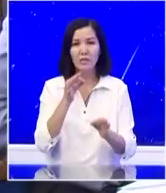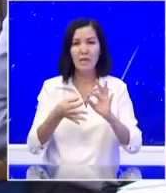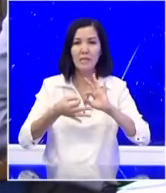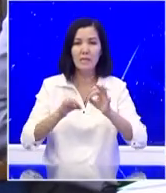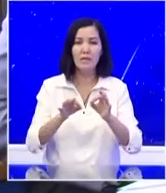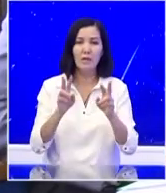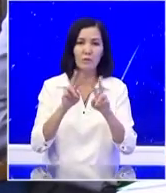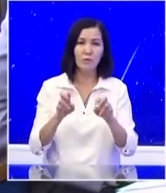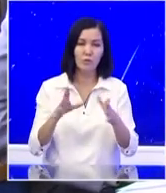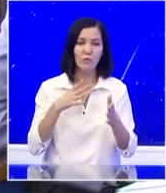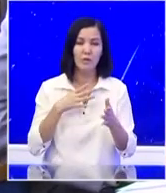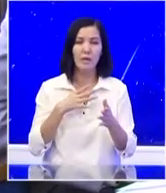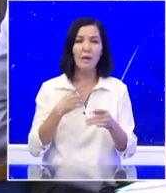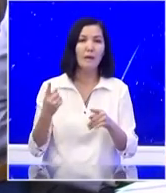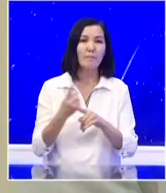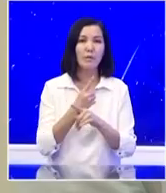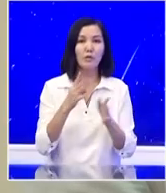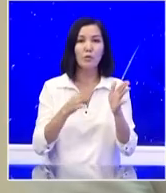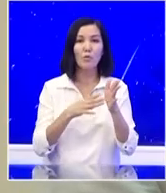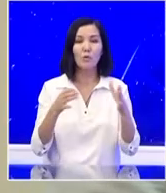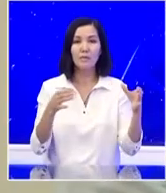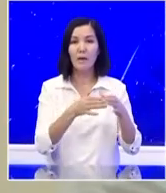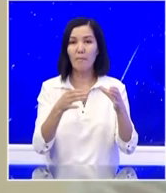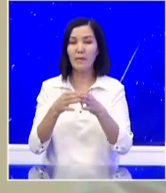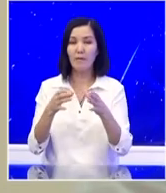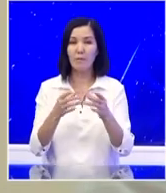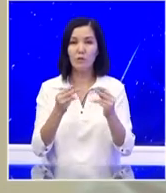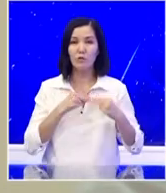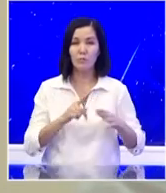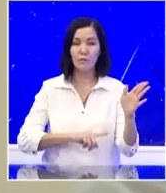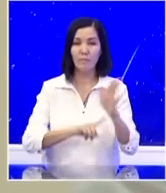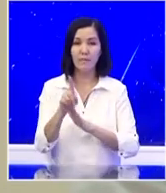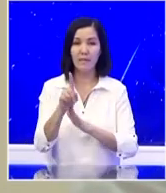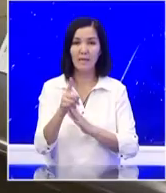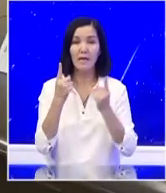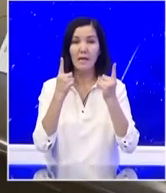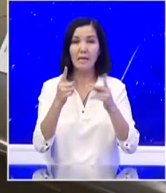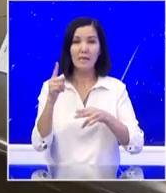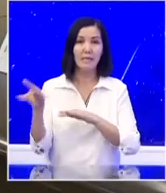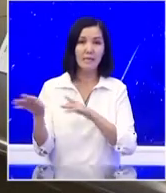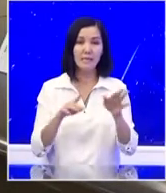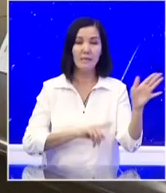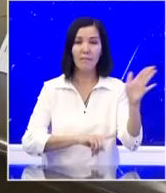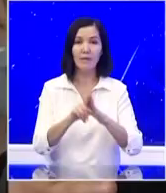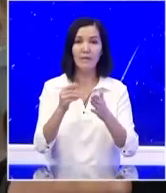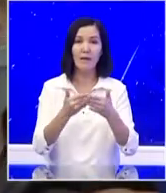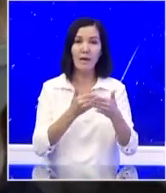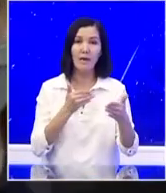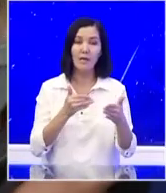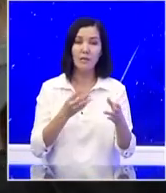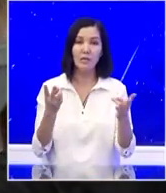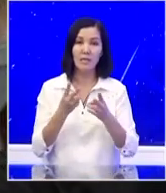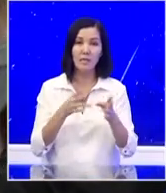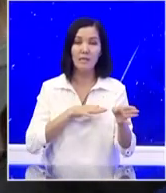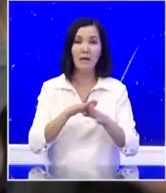үшін. Жергілікті билік бірінші кезекте 9 компаниямен жұмыс істемек. Ірісті бастамас бұрын бұл кәсіпкерлердің қажеттілігі ескерілу қажет.